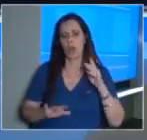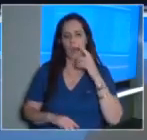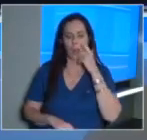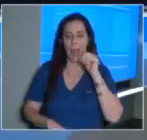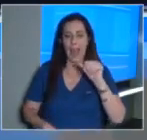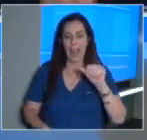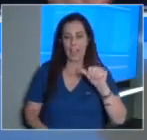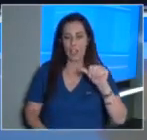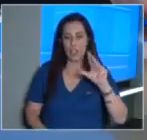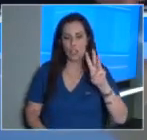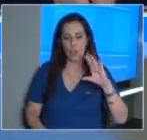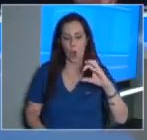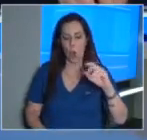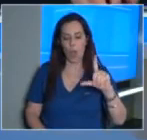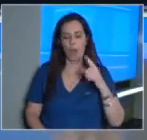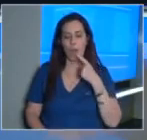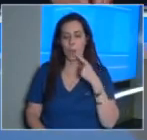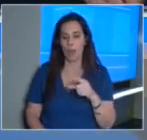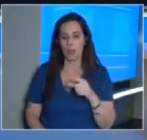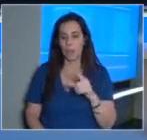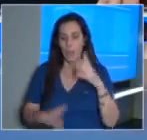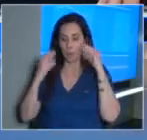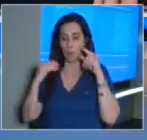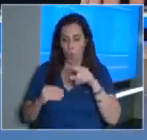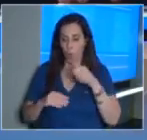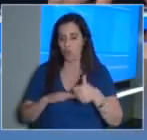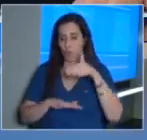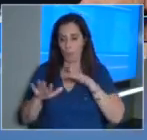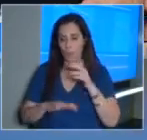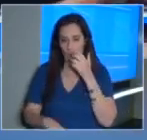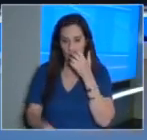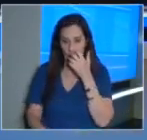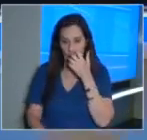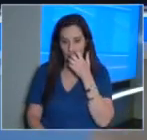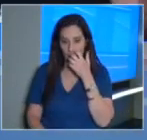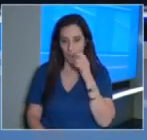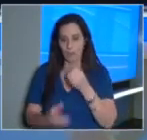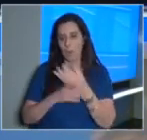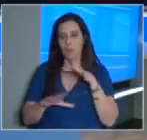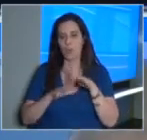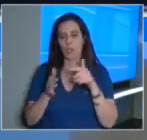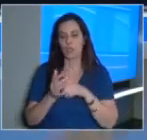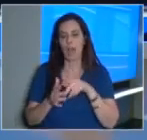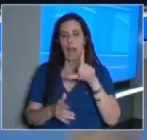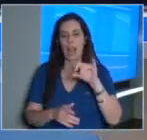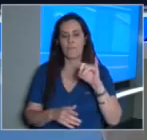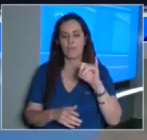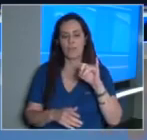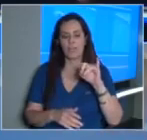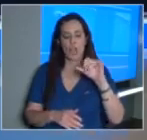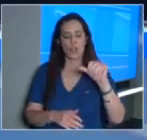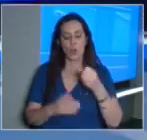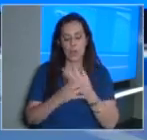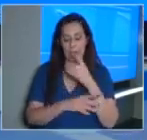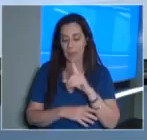אשכול, קבע בהרכב הממשלה המוצעת שבן גוריון הוא זה שיעמוד בראשה, וקמה ממשלה שלוי אשכול הרכיב ובן גוריון עמד